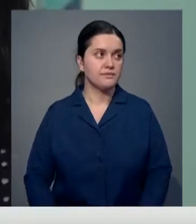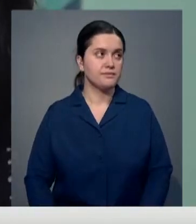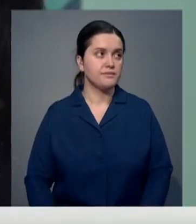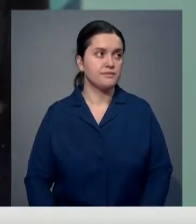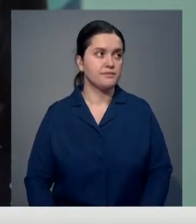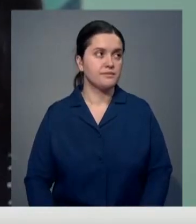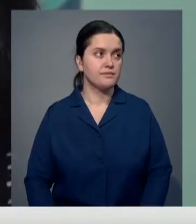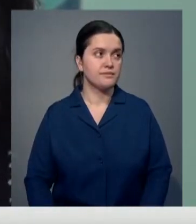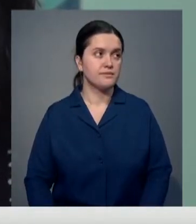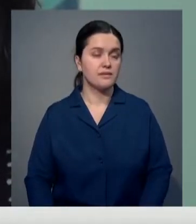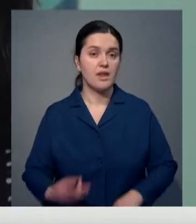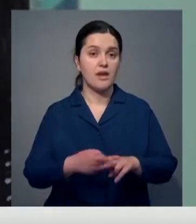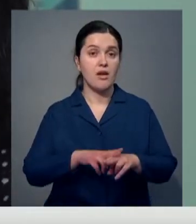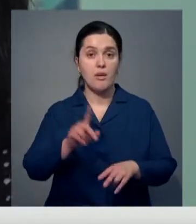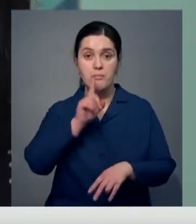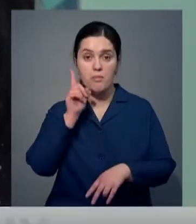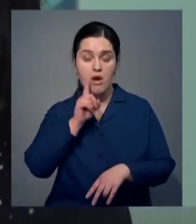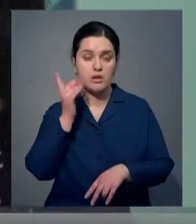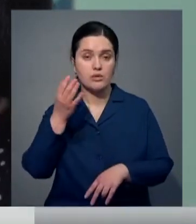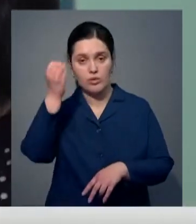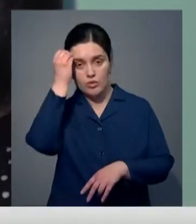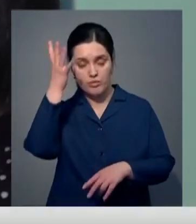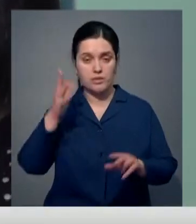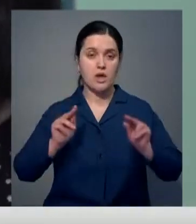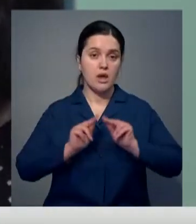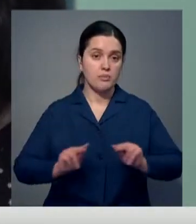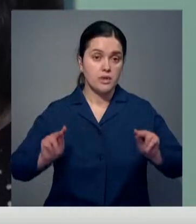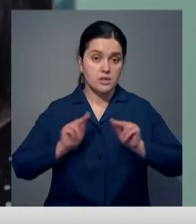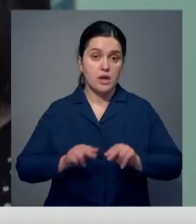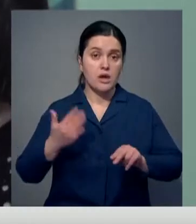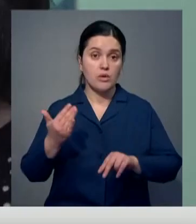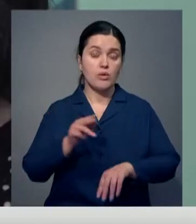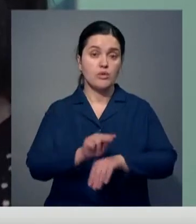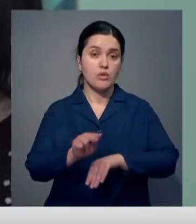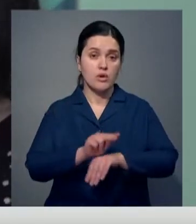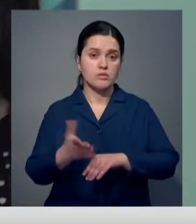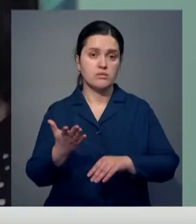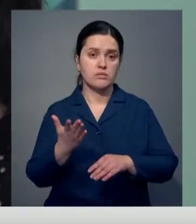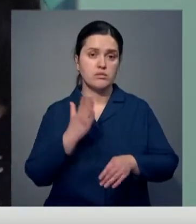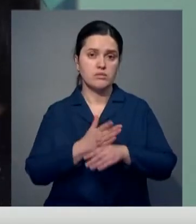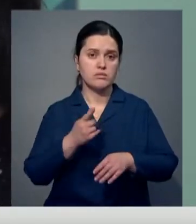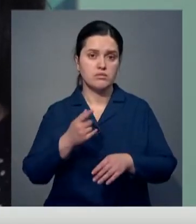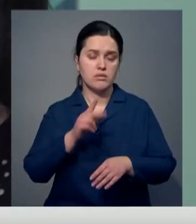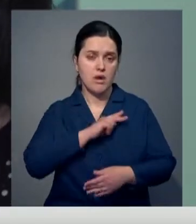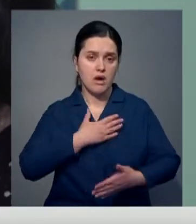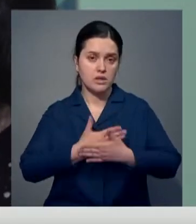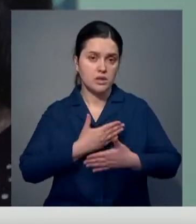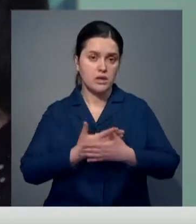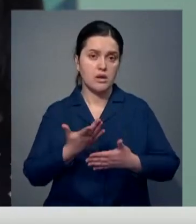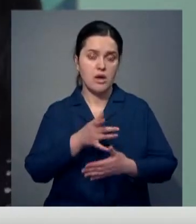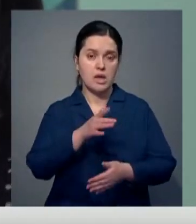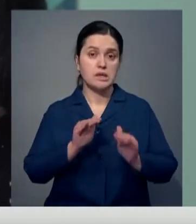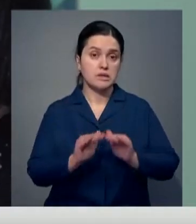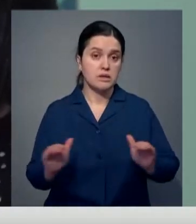Григорьевна – это молодой, талантливый педагог. Ее уроки – это пример энтузиазма и самоотдачи, в которых сейчас нуждаются дети.